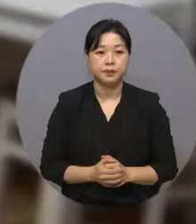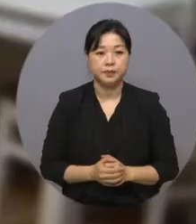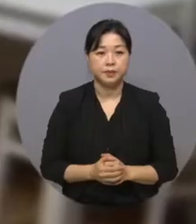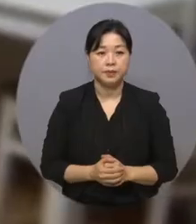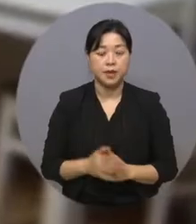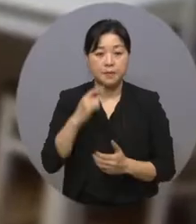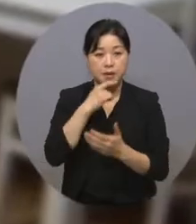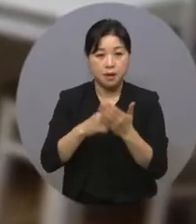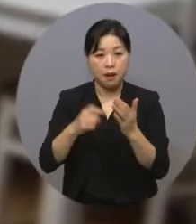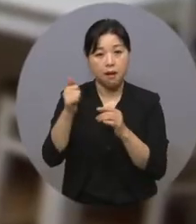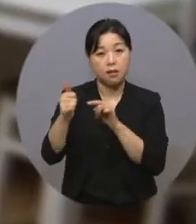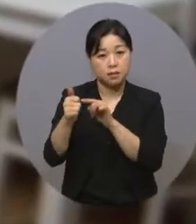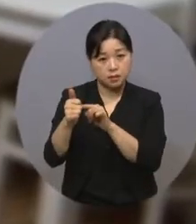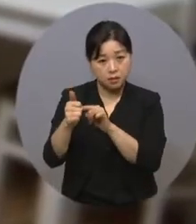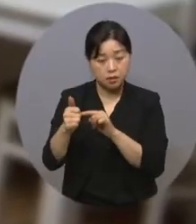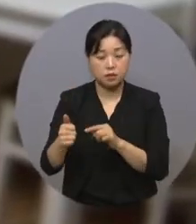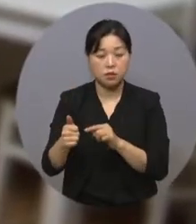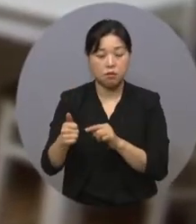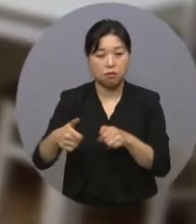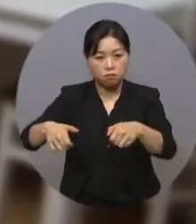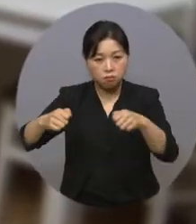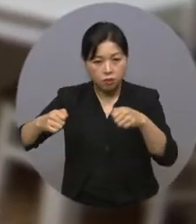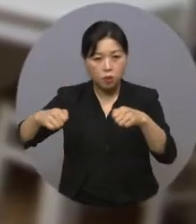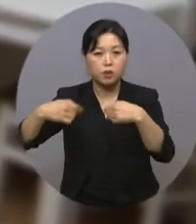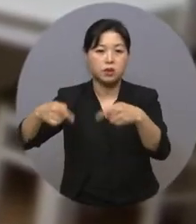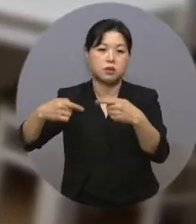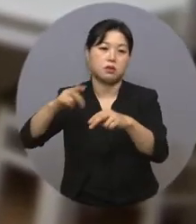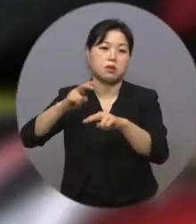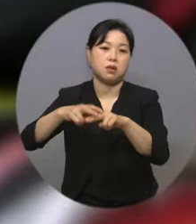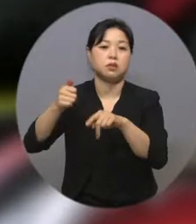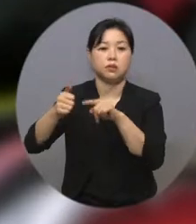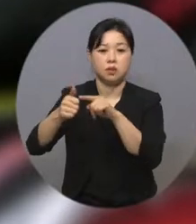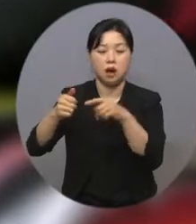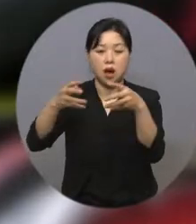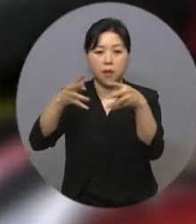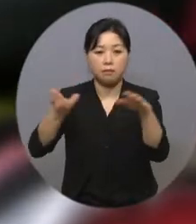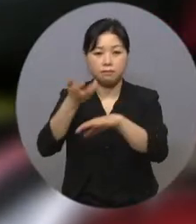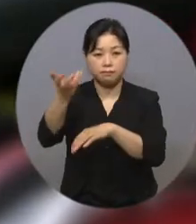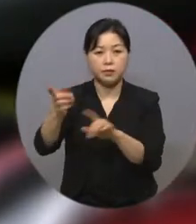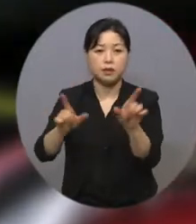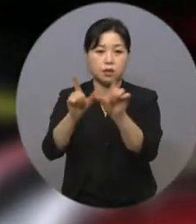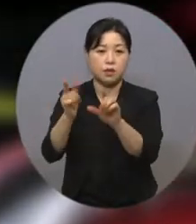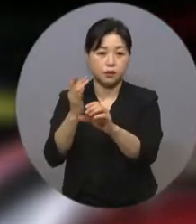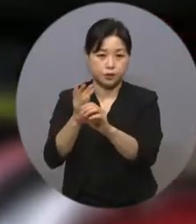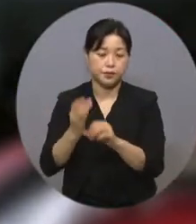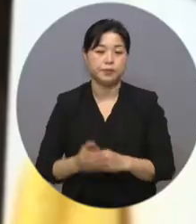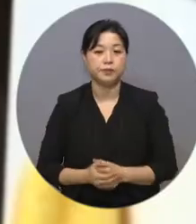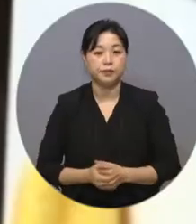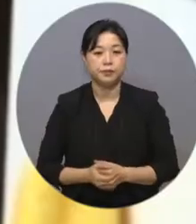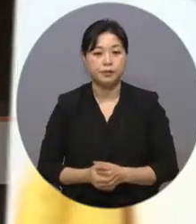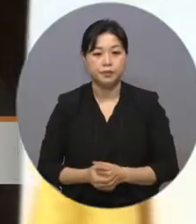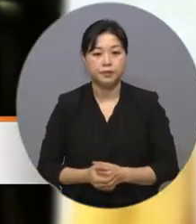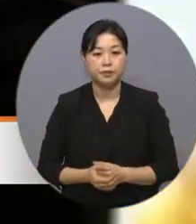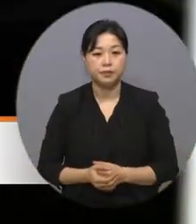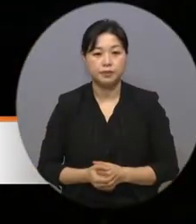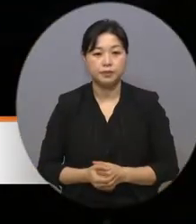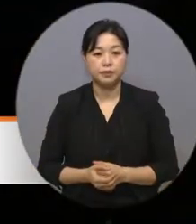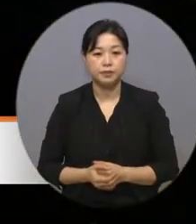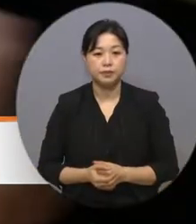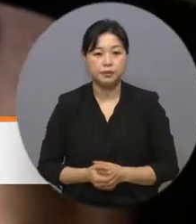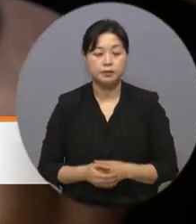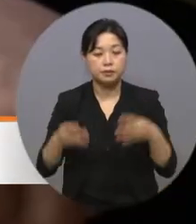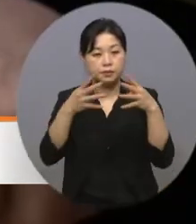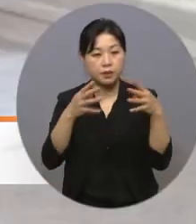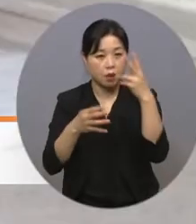A씨는 수동휠체어를 이용하는 지체장애인으로 한 아파트에 입주하며 생활하고 있었습니다. 이 과정에서